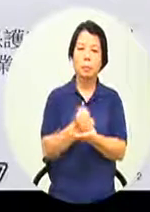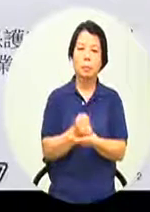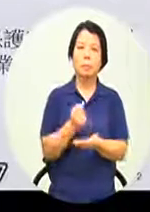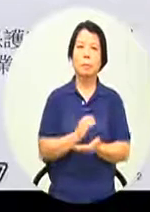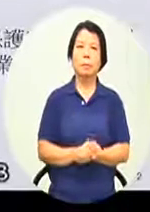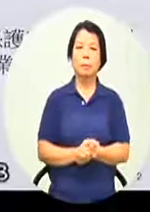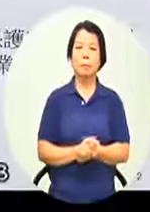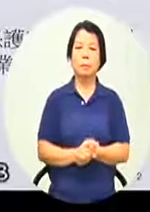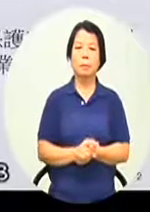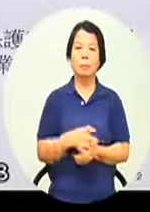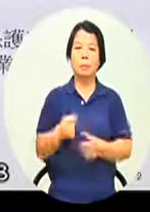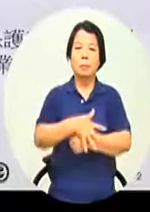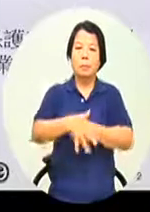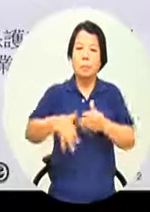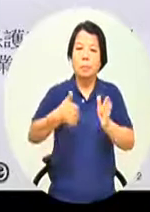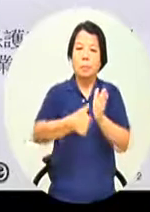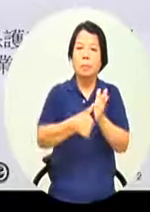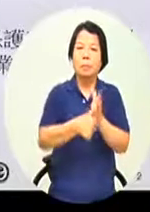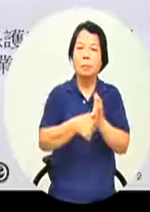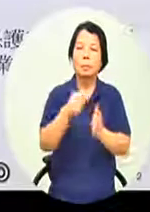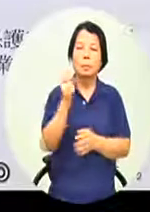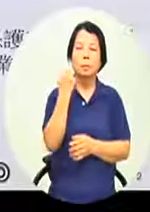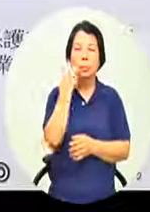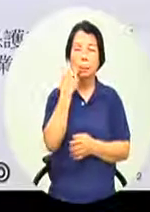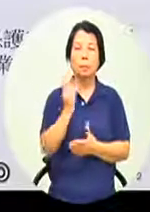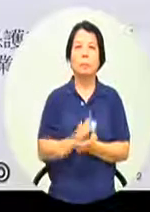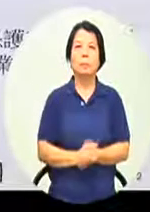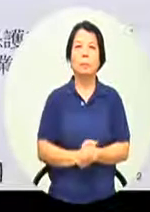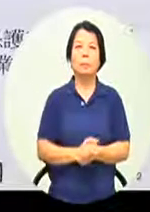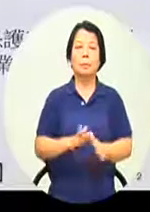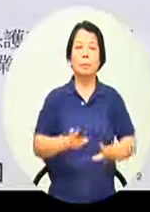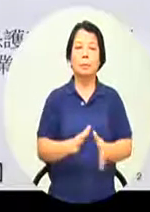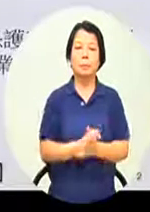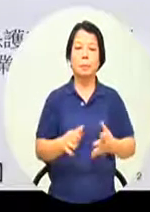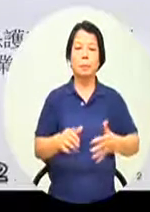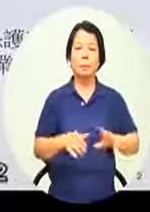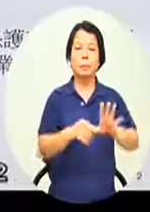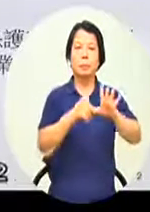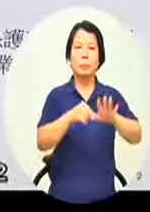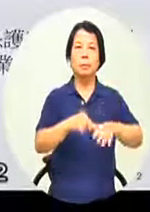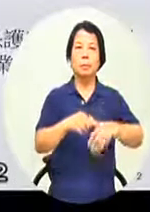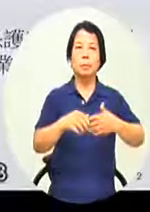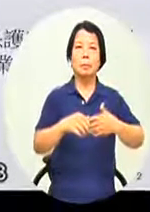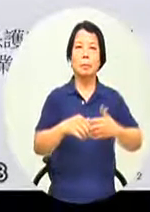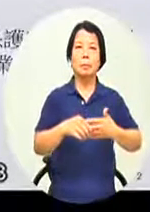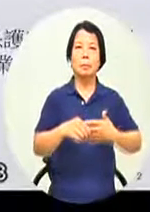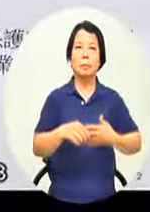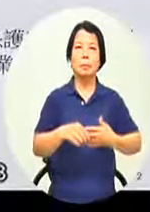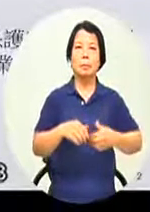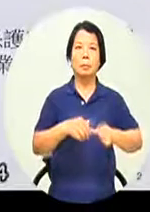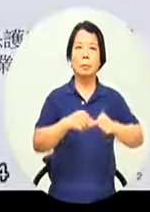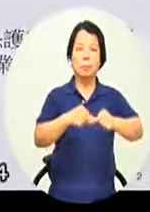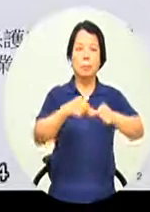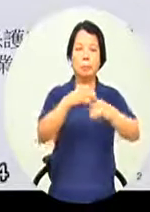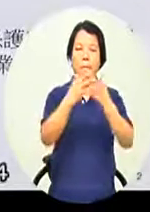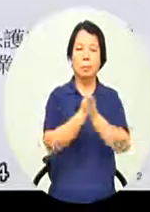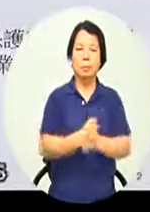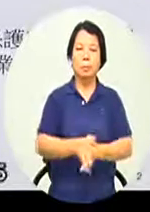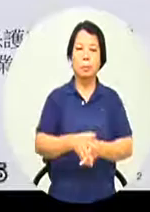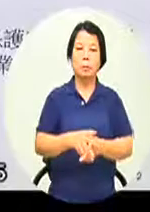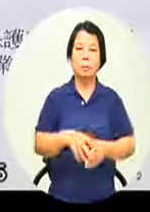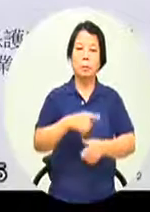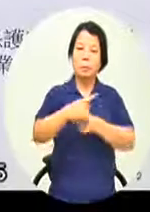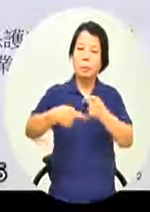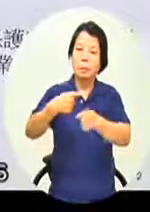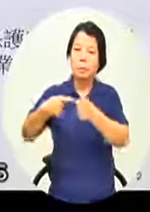样？待会请你报告一下。第二个部分，依据第五条的规定，你们要办两场，每一年都要办这